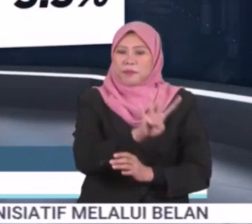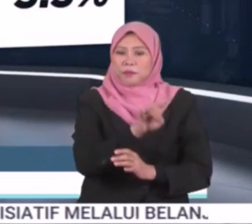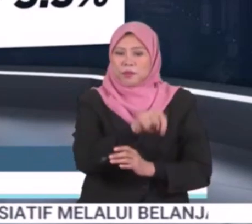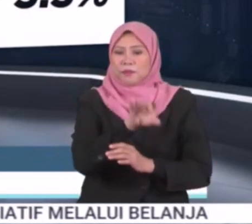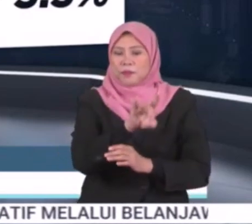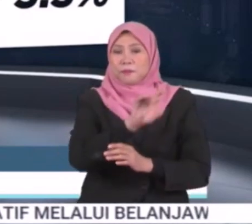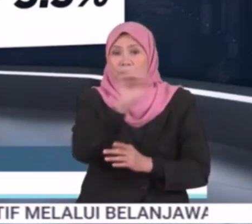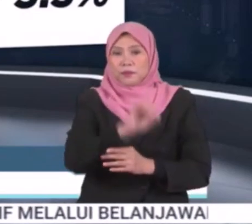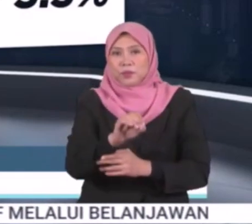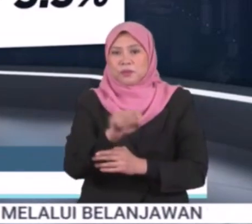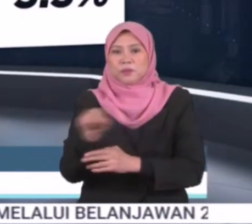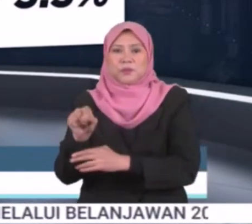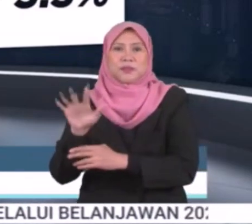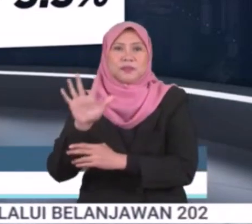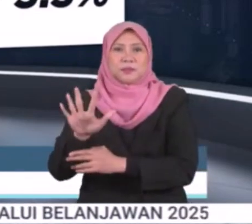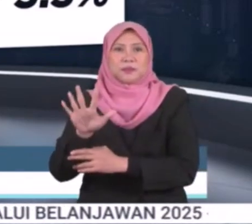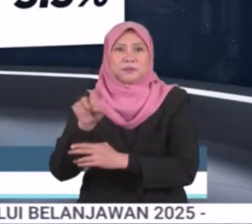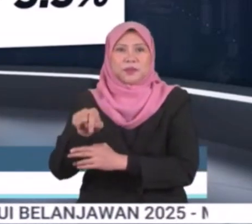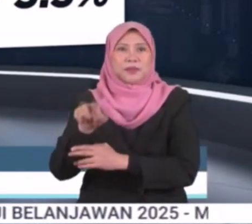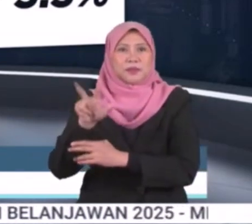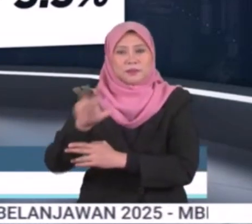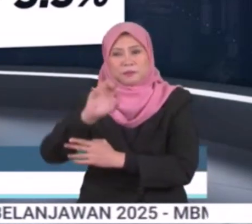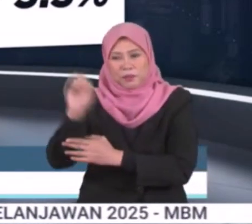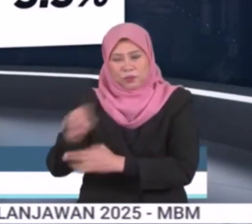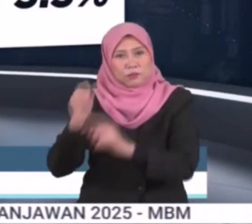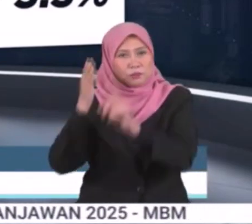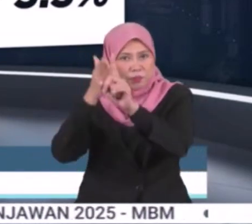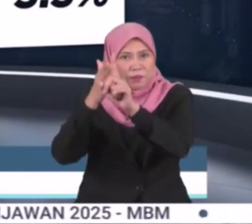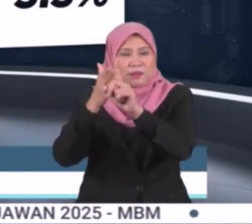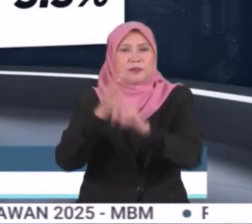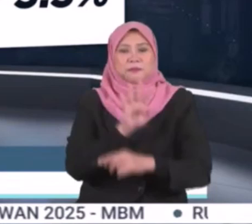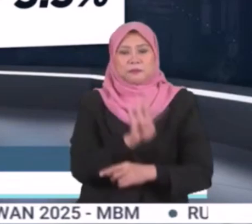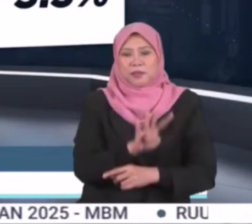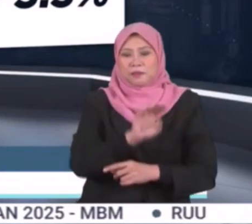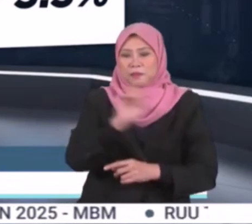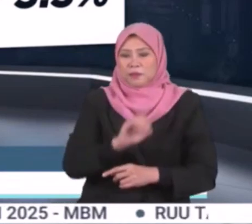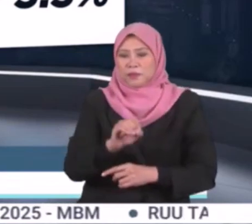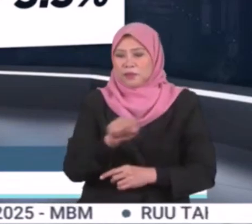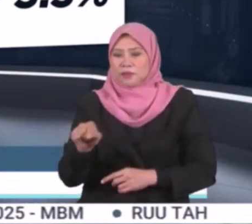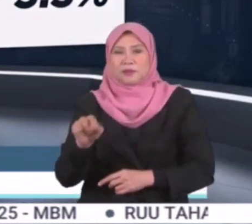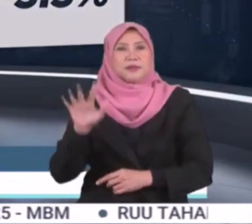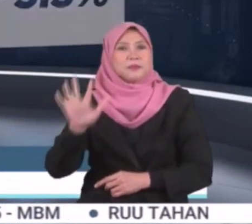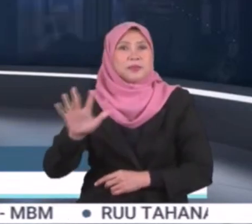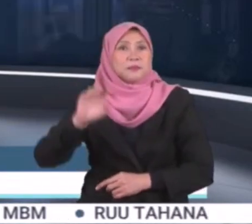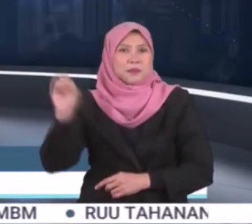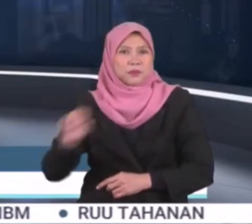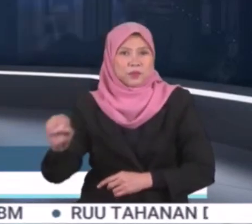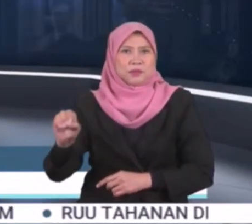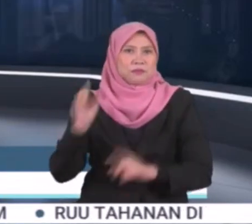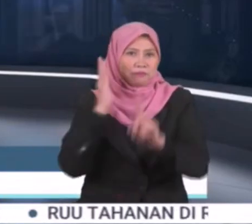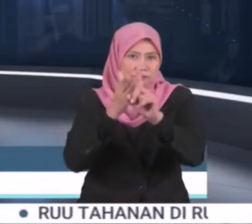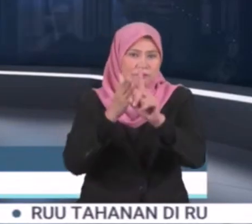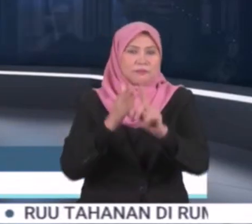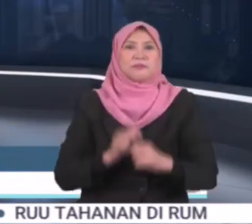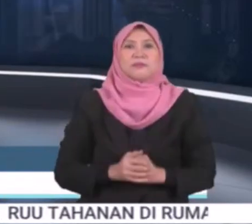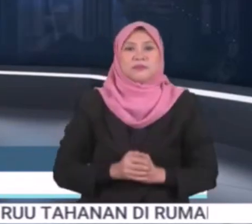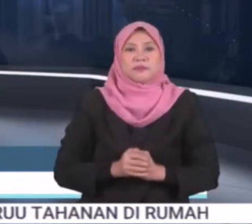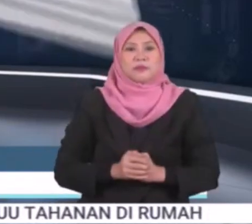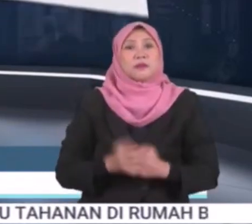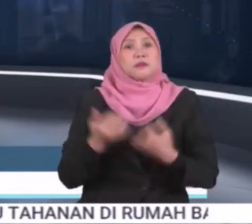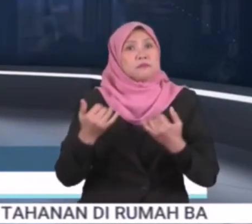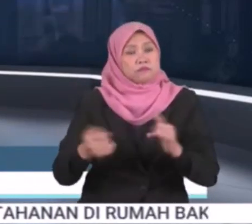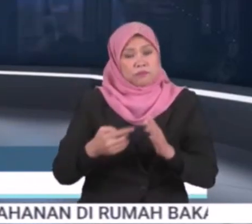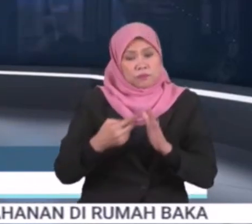hingga 5.3%, melebihi sasaran awal antara 4% hingga 5%. Pemerkasan